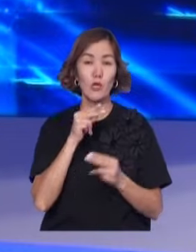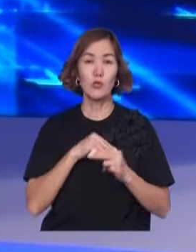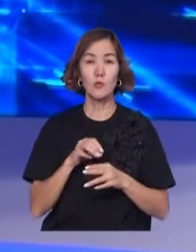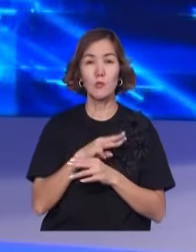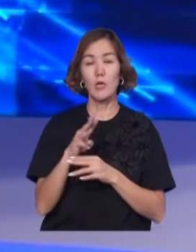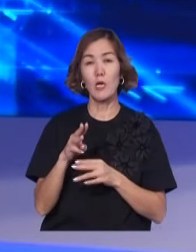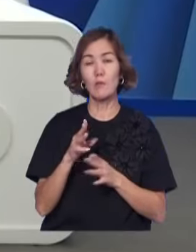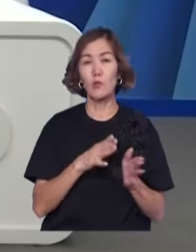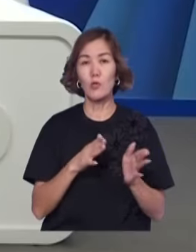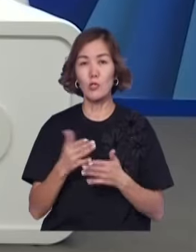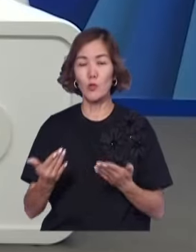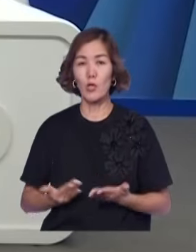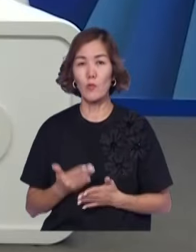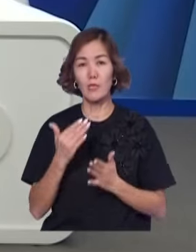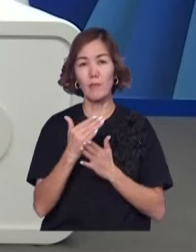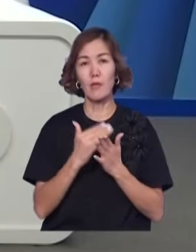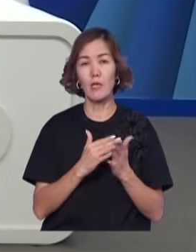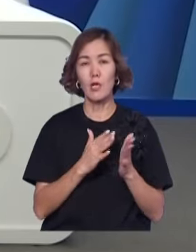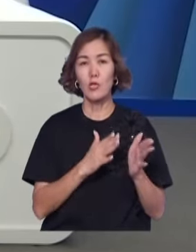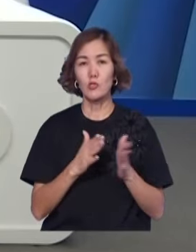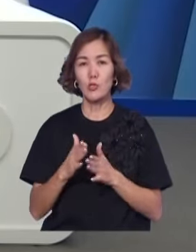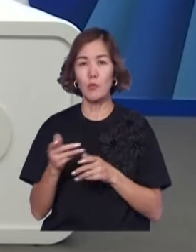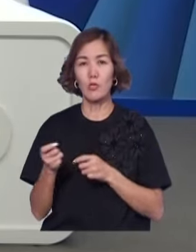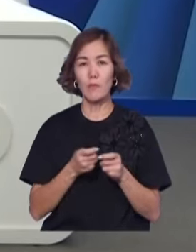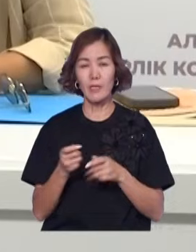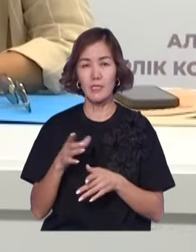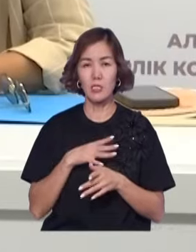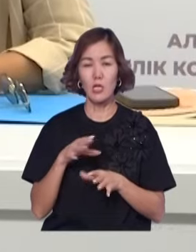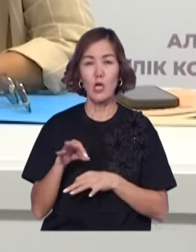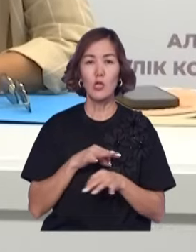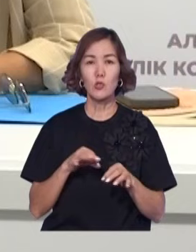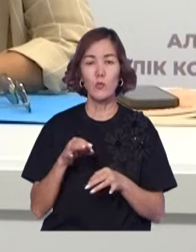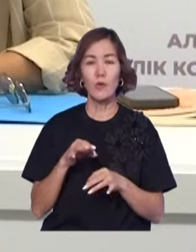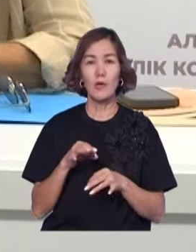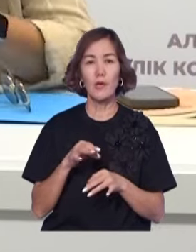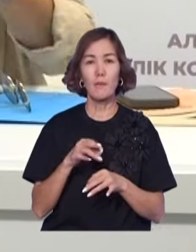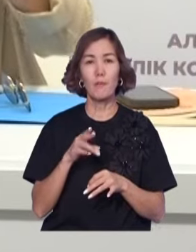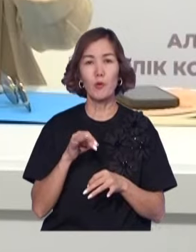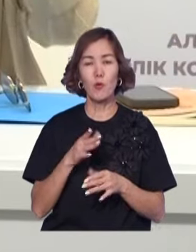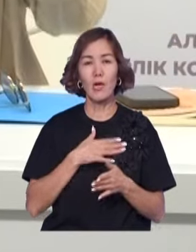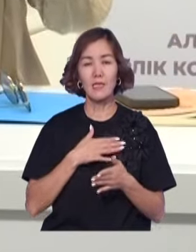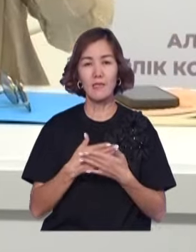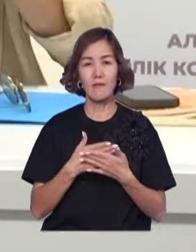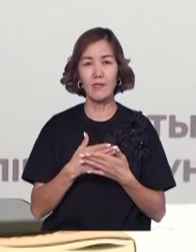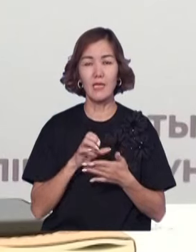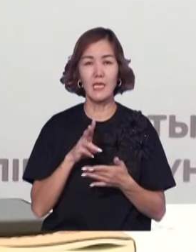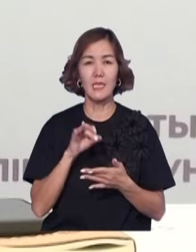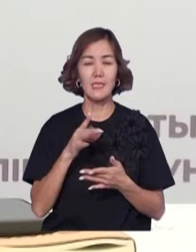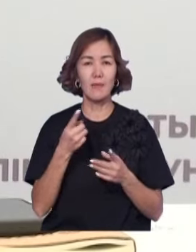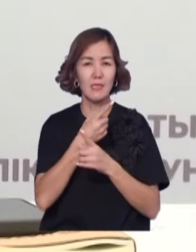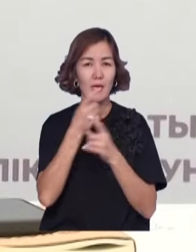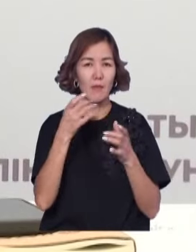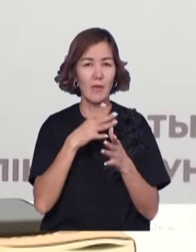Жұмыспен қамтуды үйлестіріп, әлеуметтік бағдарламаларды жүйелеп отырған басқарма басшысы. Жоба проактивті формада, яғни SMS хабарламалар